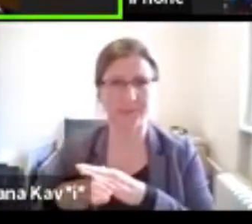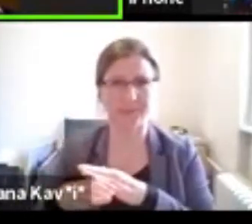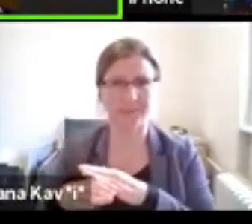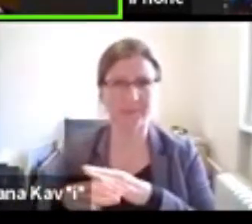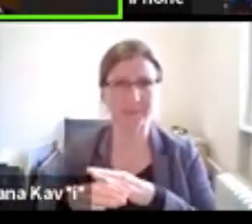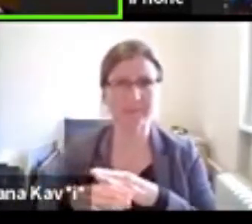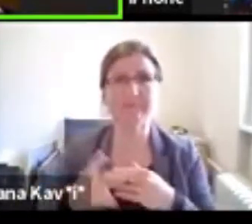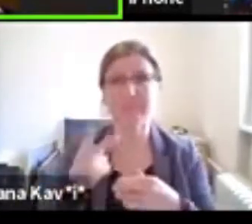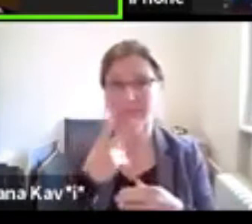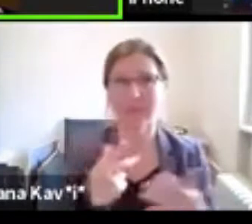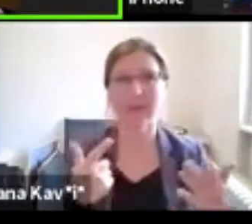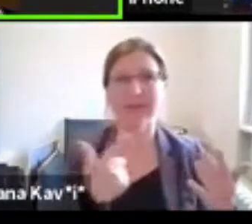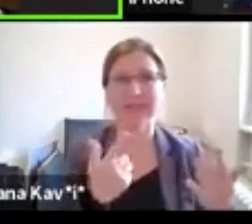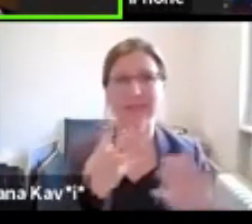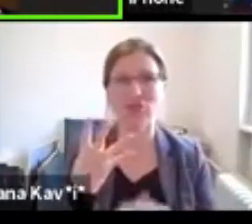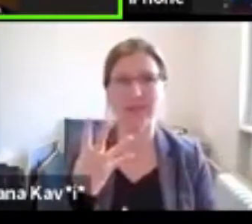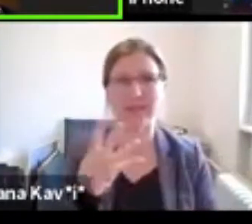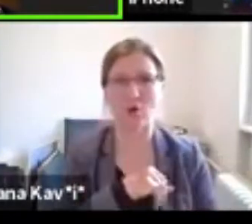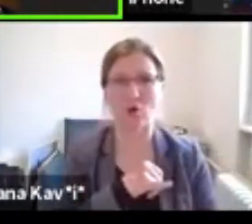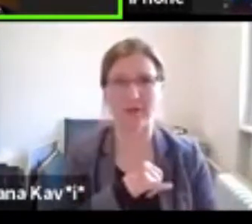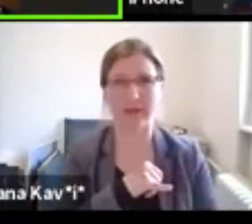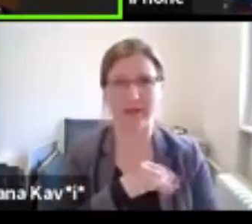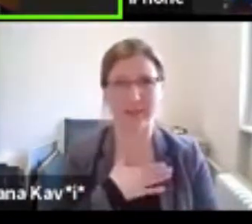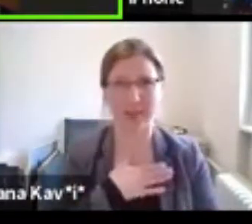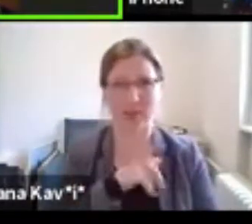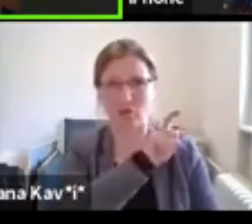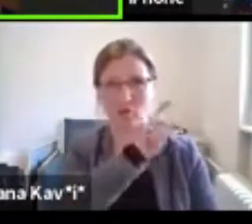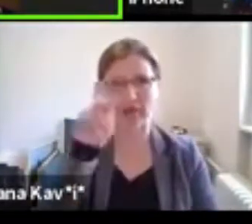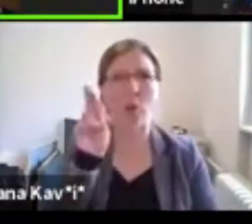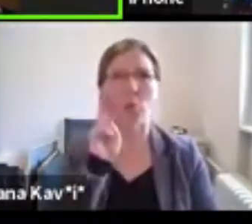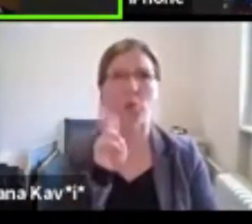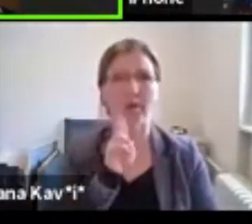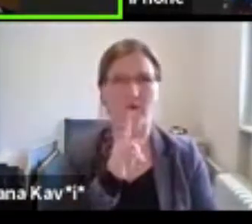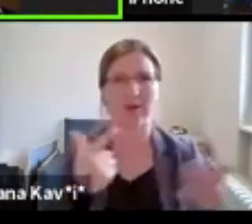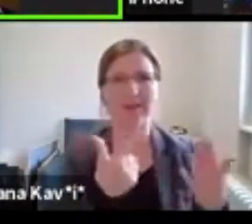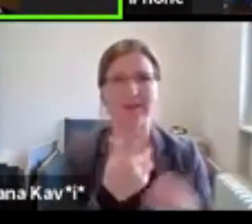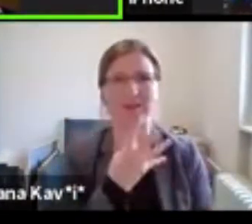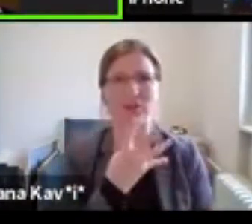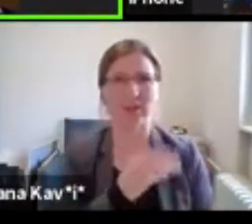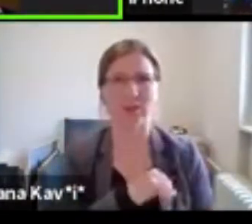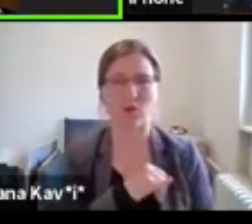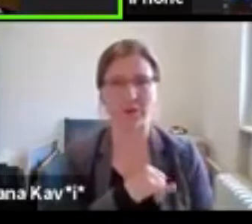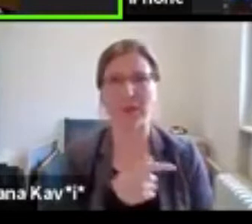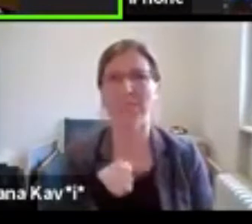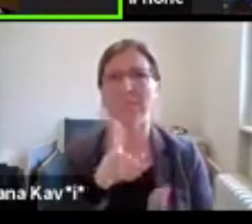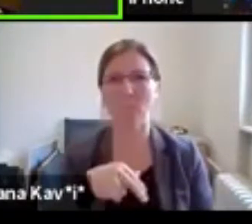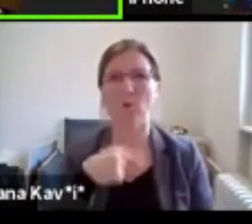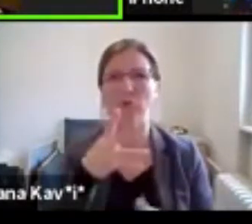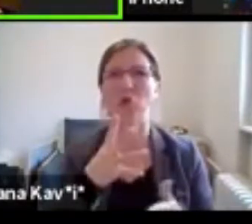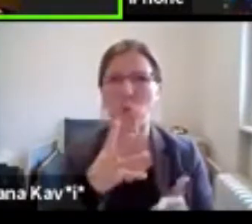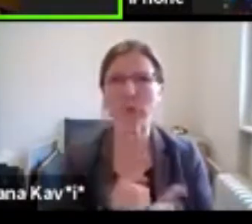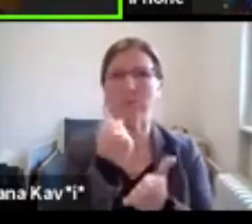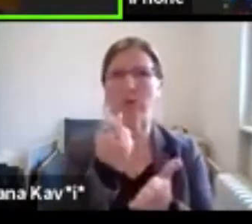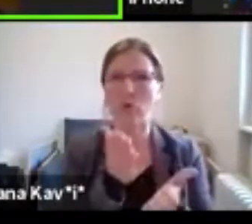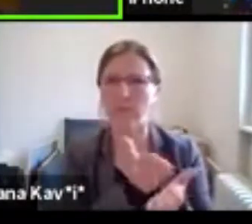74 godine naša ustanova URIHO, rekao bi, ipak uspješno obavlja svoju misiju na području